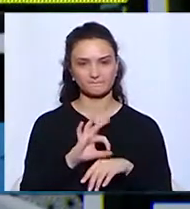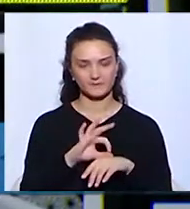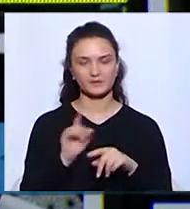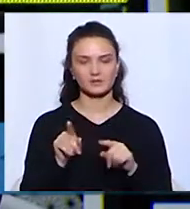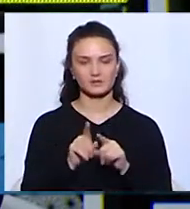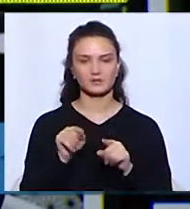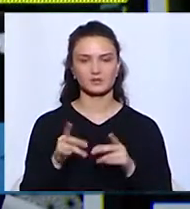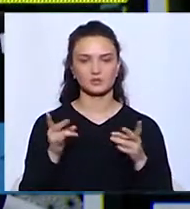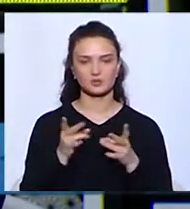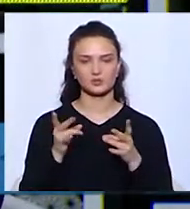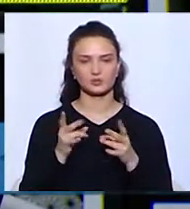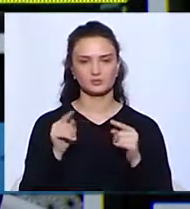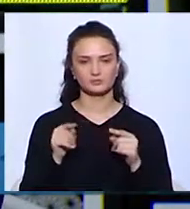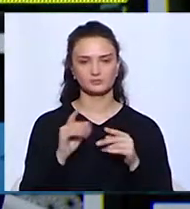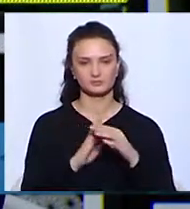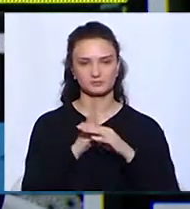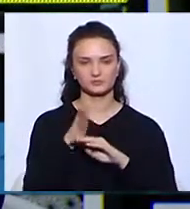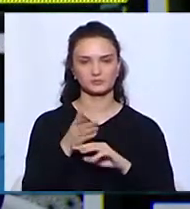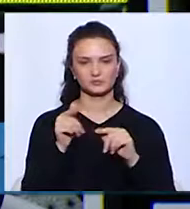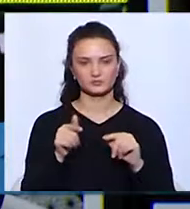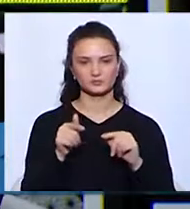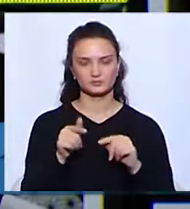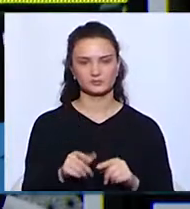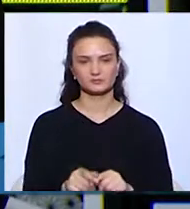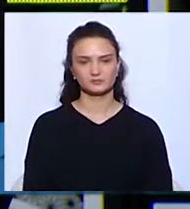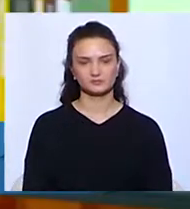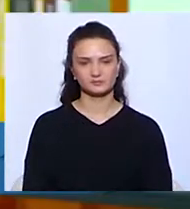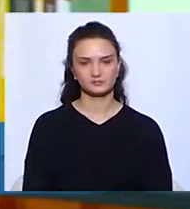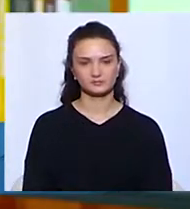უნდა აქაც საჭიროა მიმართოთ სტაციონარს.